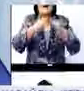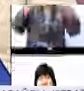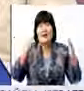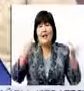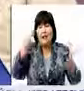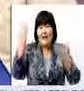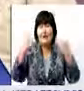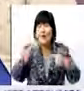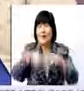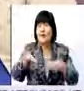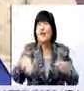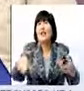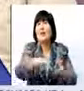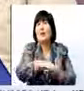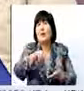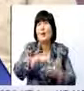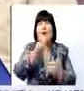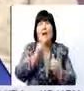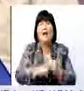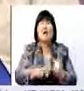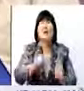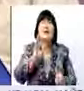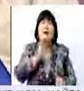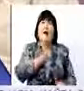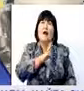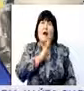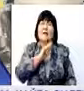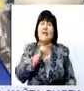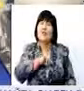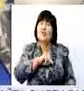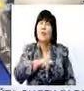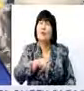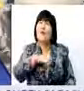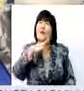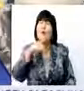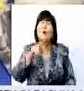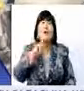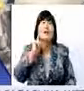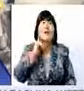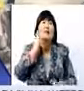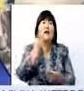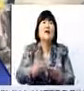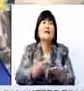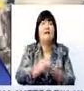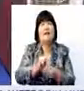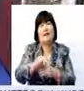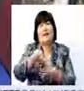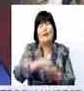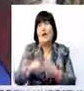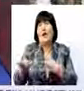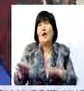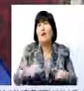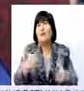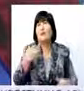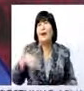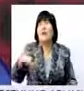шаттығын, отанының бірлігін көксеген әрбір әзиз аналарымыз еңбек жолында да талай жасқа сара жол салып берді. Шара барысында